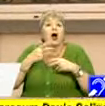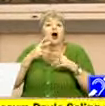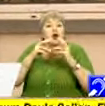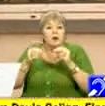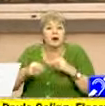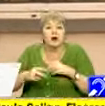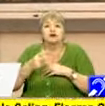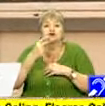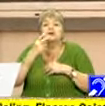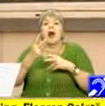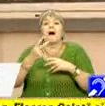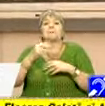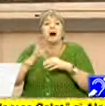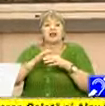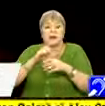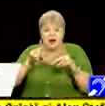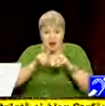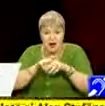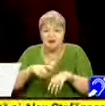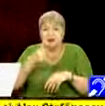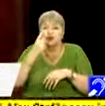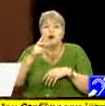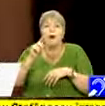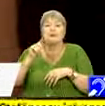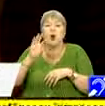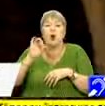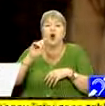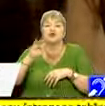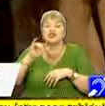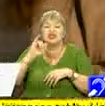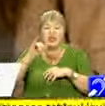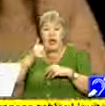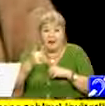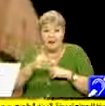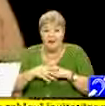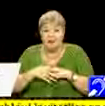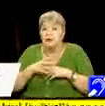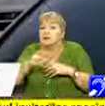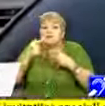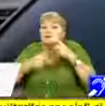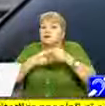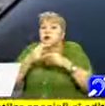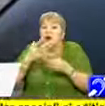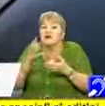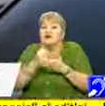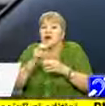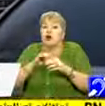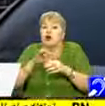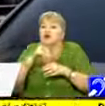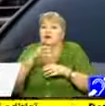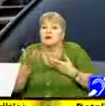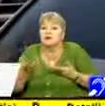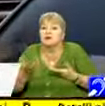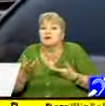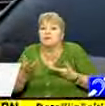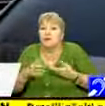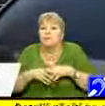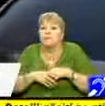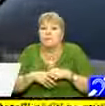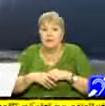versiunea la Biologie sisteme de tot in acest moment ce notă crezi tu ca ai luat dacă ar fi Domnul de bacalaureat hainele